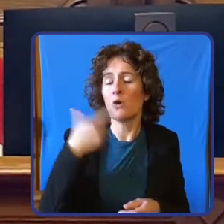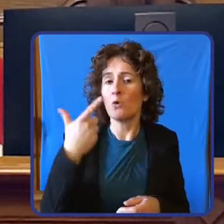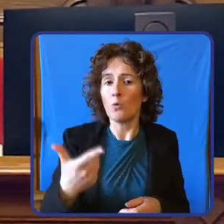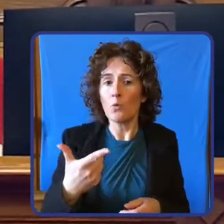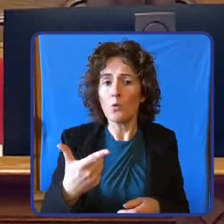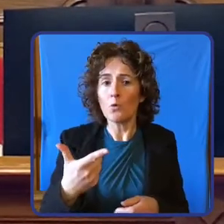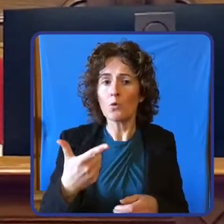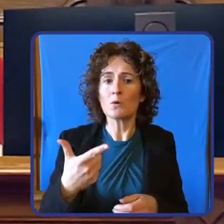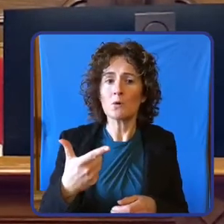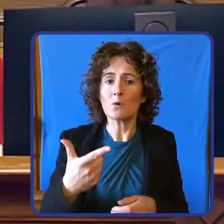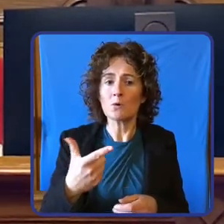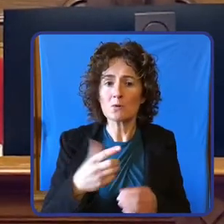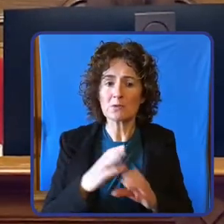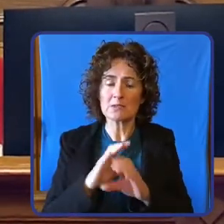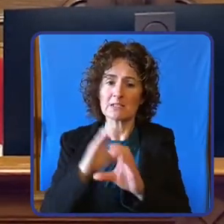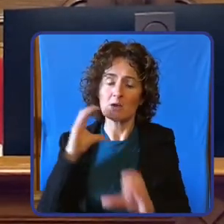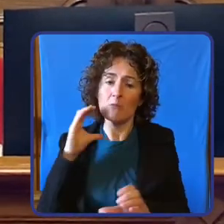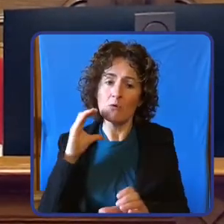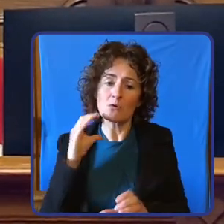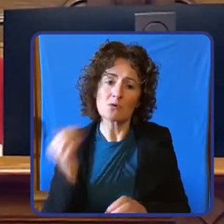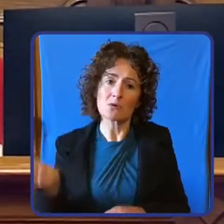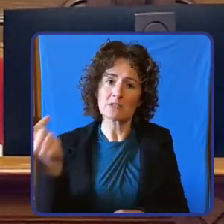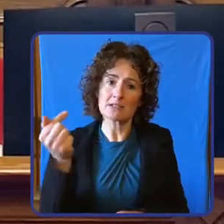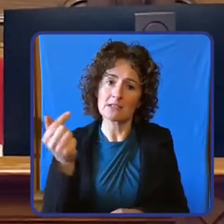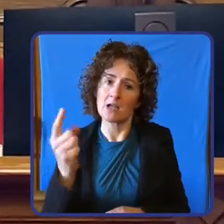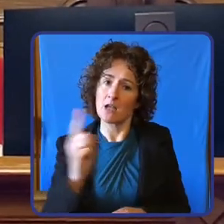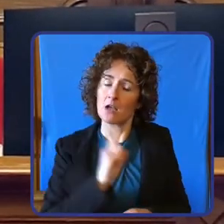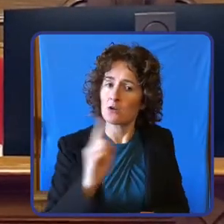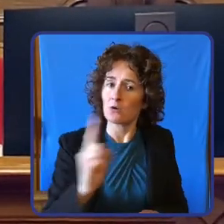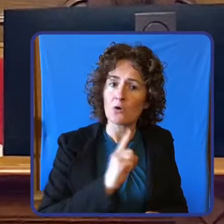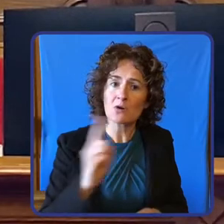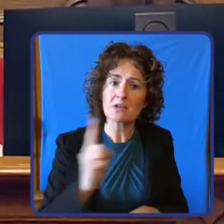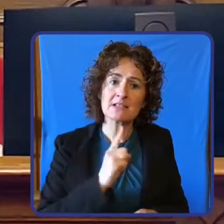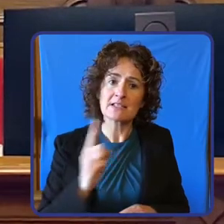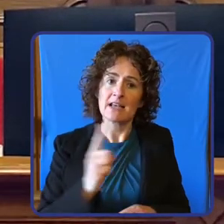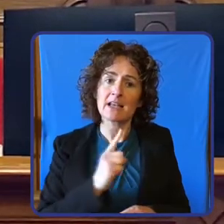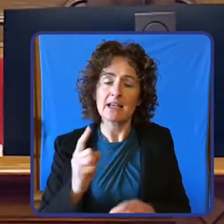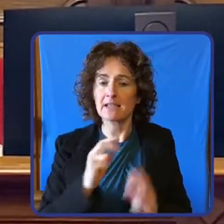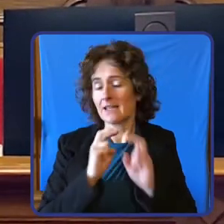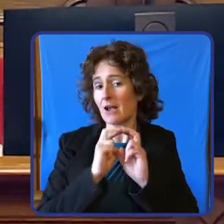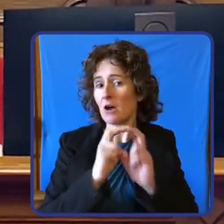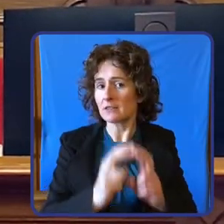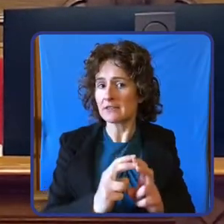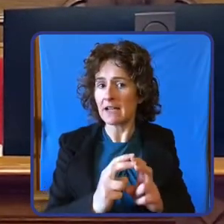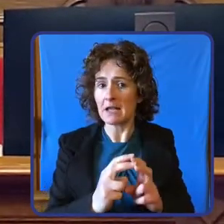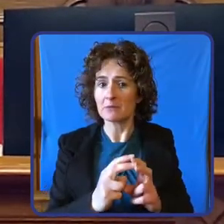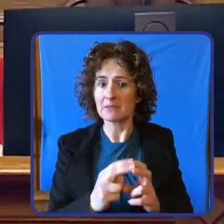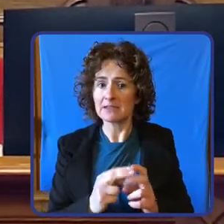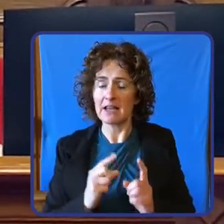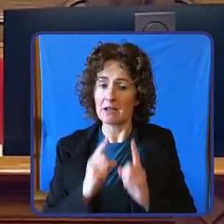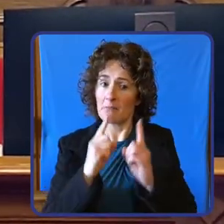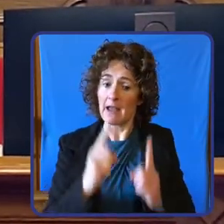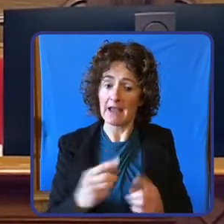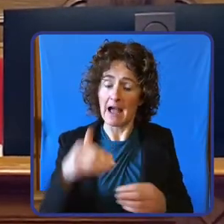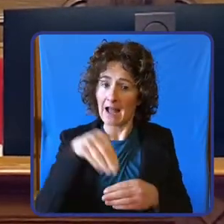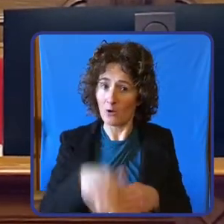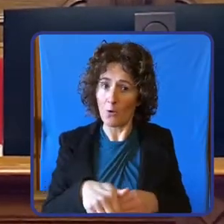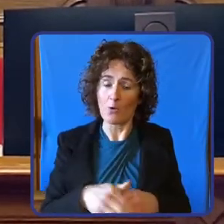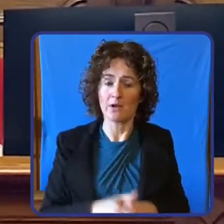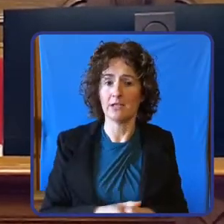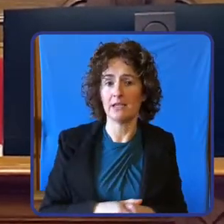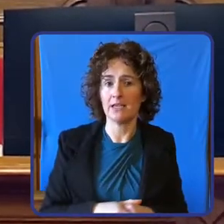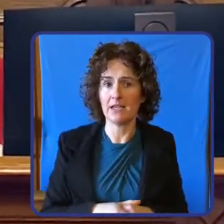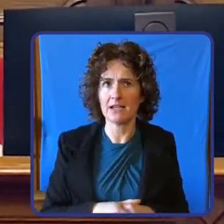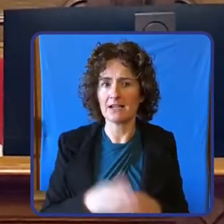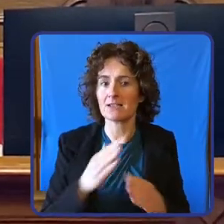Minden egyes járatunk 30 percen belül letesz még bárkit a tramtrén megállójánál, meg viszonnan haza. Jó, tehát az